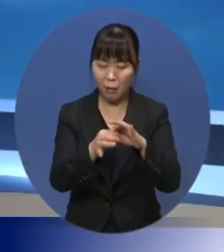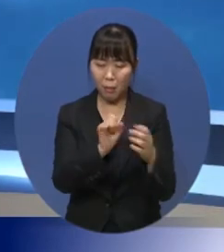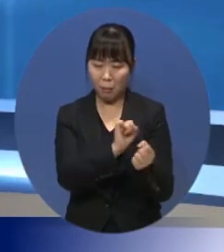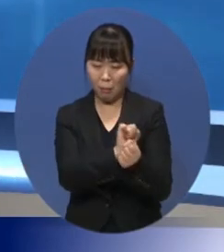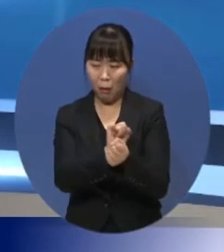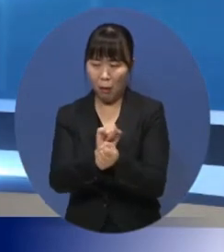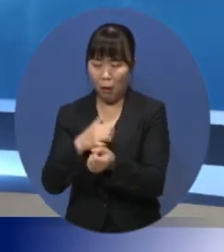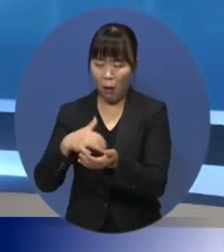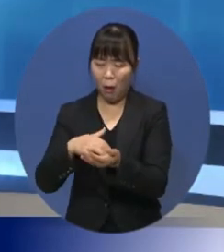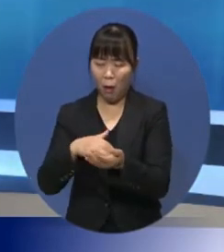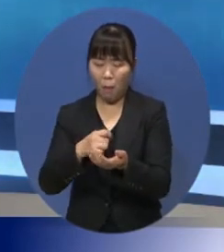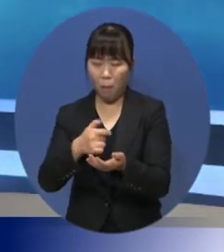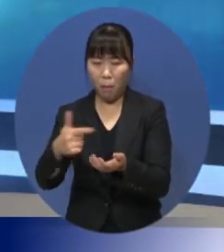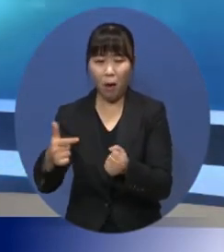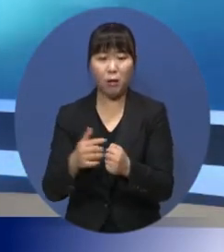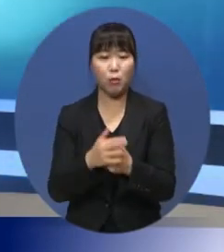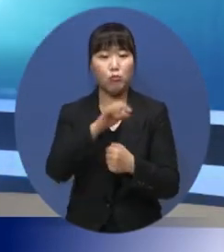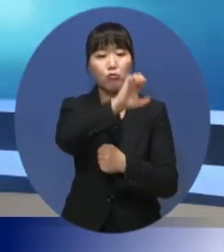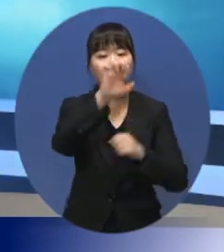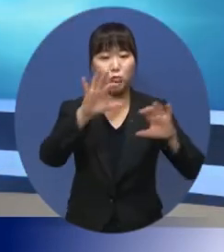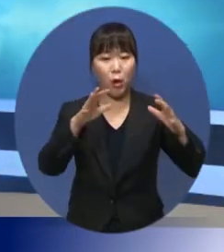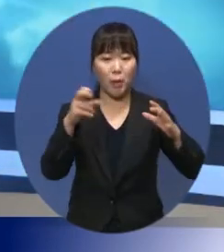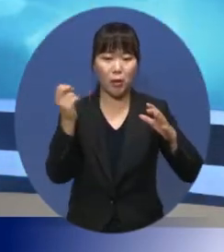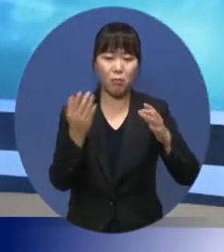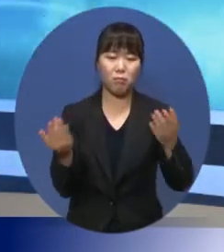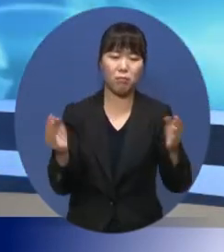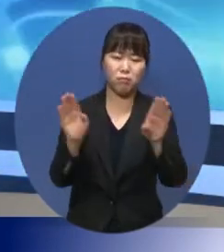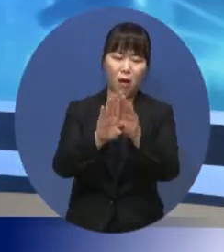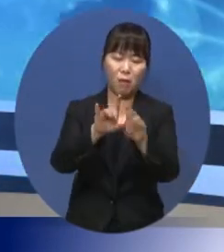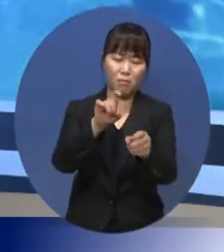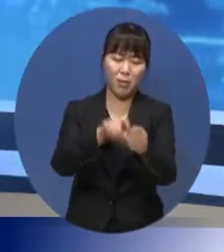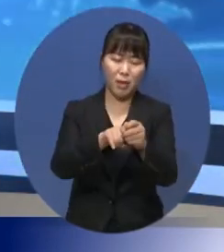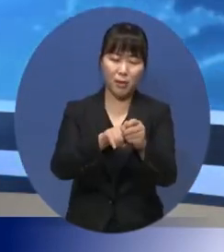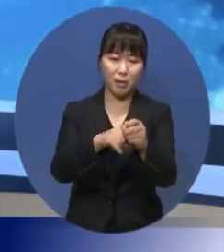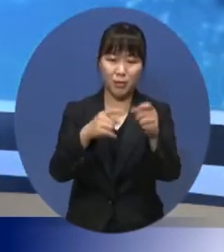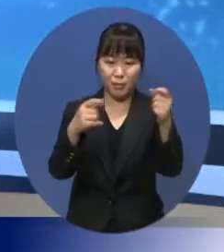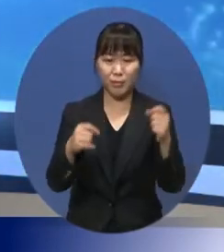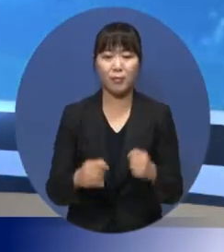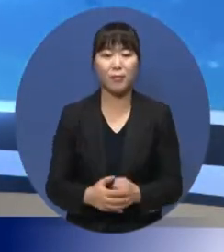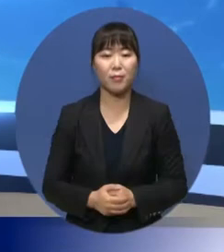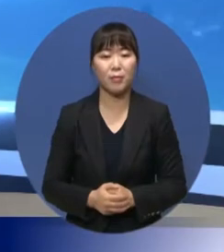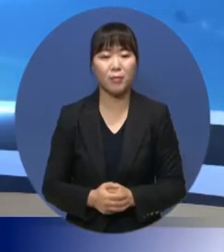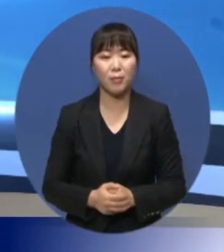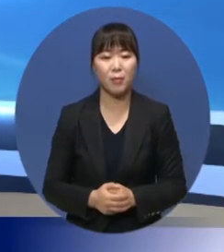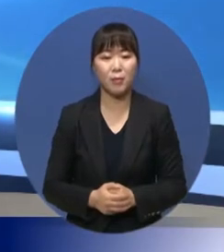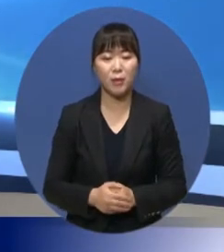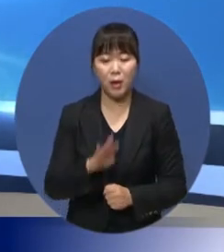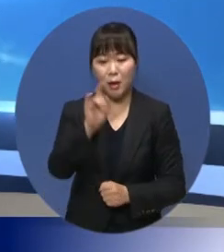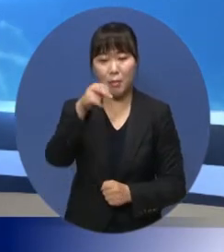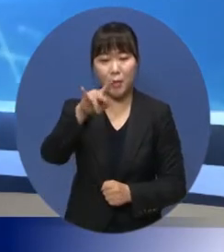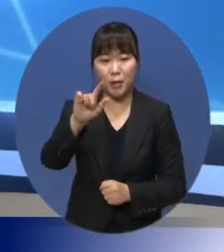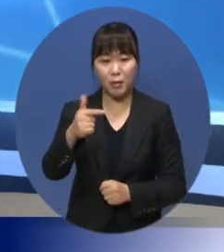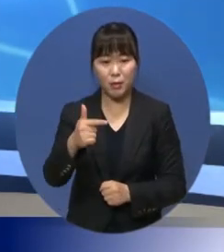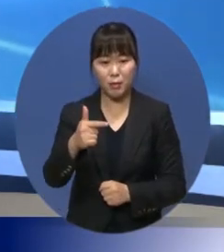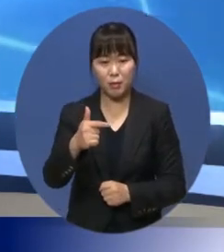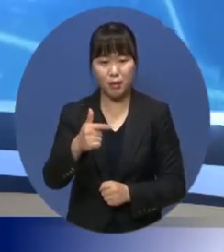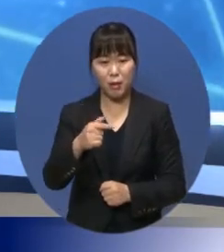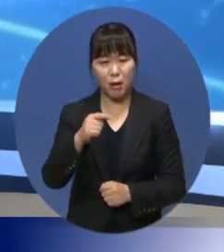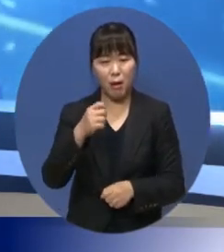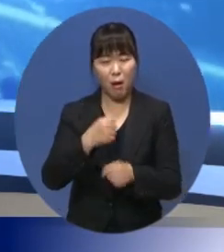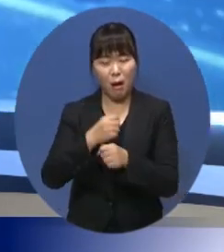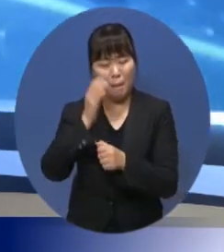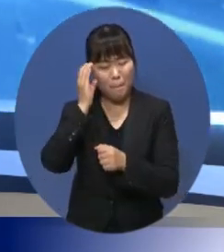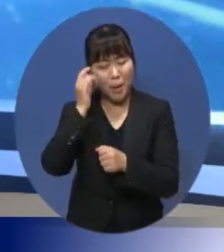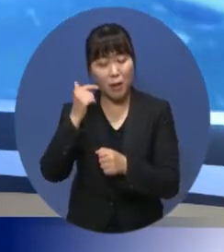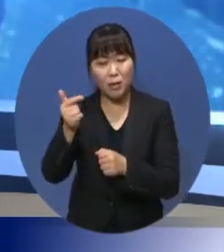확진 자수가 나오고 유럽은 다시 문을 걸어 잠근 상황입니다 백신 개발에 대한 기대감은 있지만